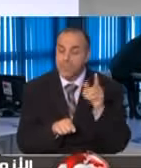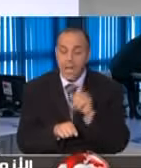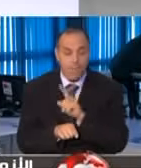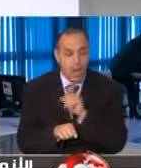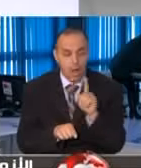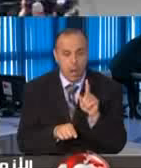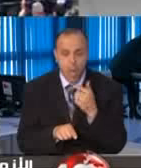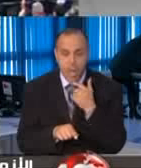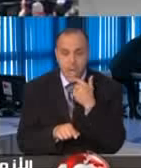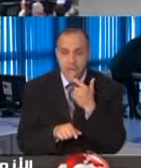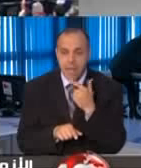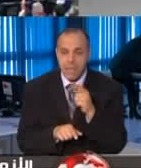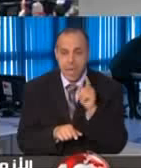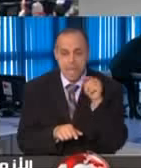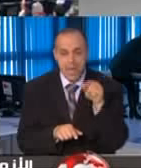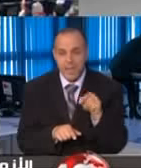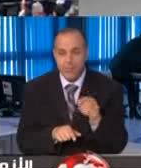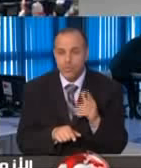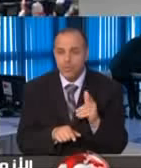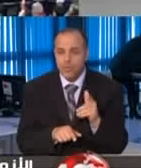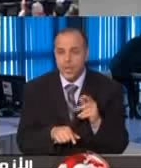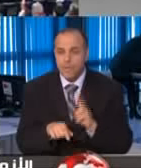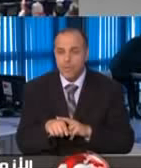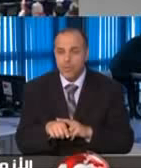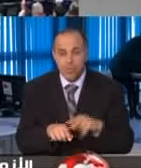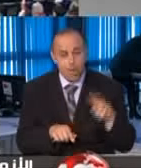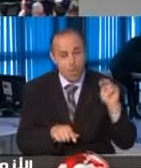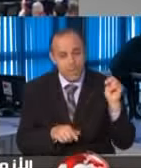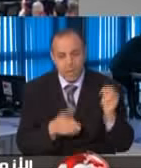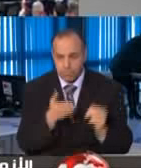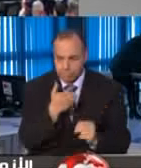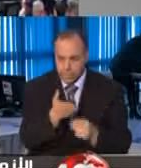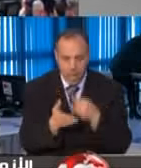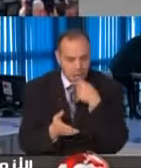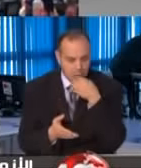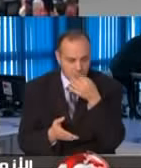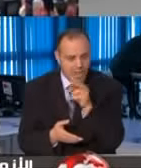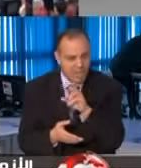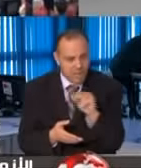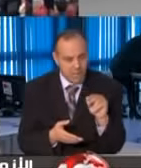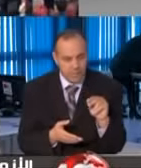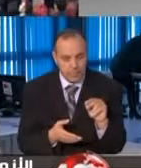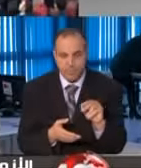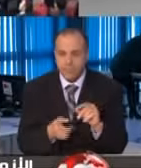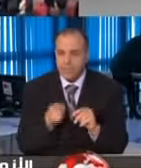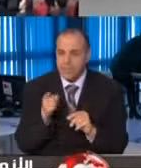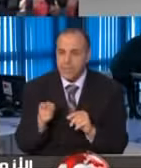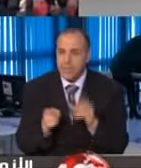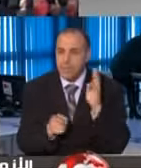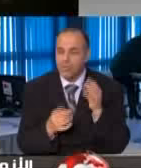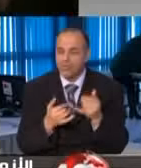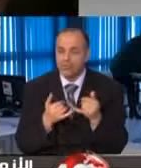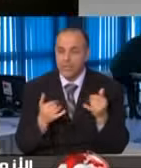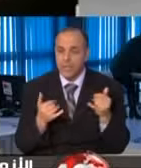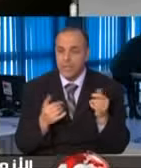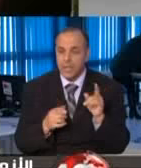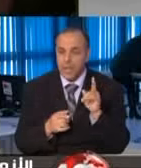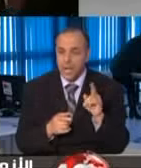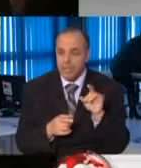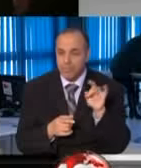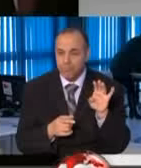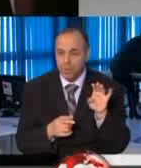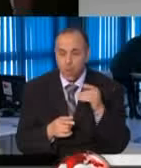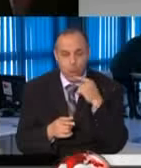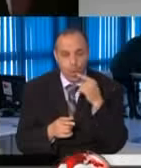المستقبل، وهو ما ذهب إليه أيضا الأمين العام للأمم المتحدة بان كي مون الذي أبدى في مؤتمر صحفي رفضه